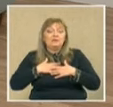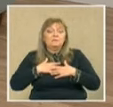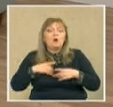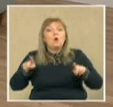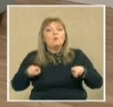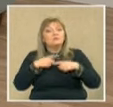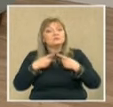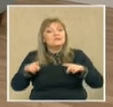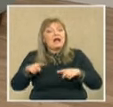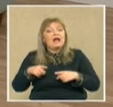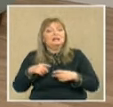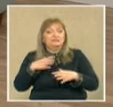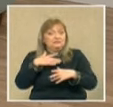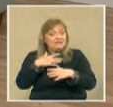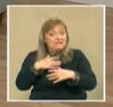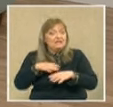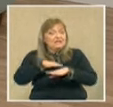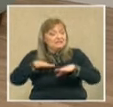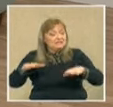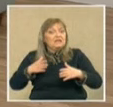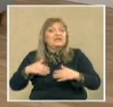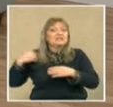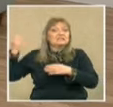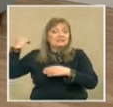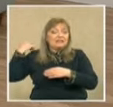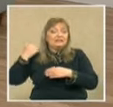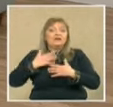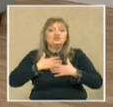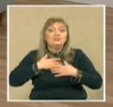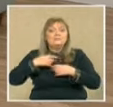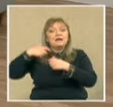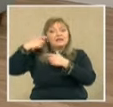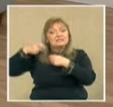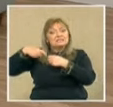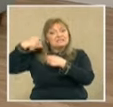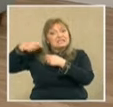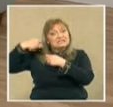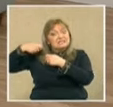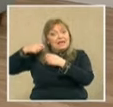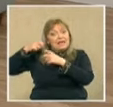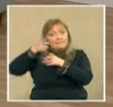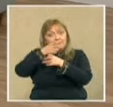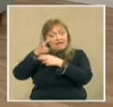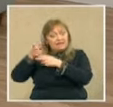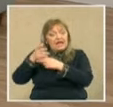на сцената, а зад тях ще има заснето на видео като презентация как се скулптрира, как се отварят